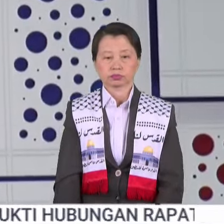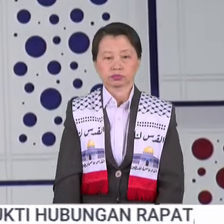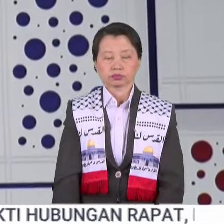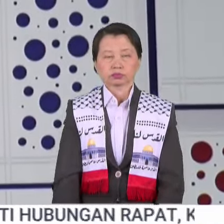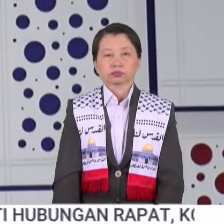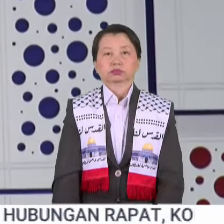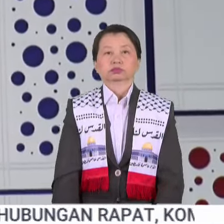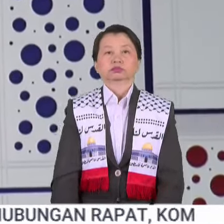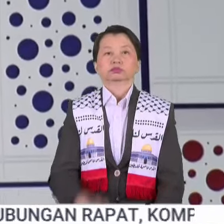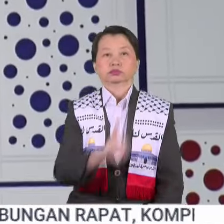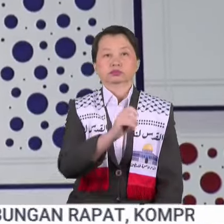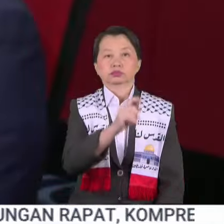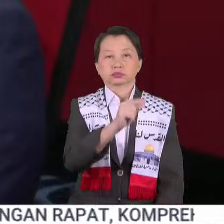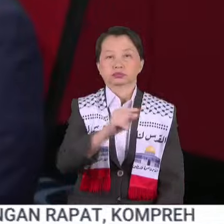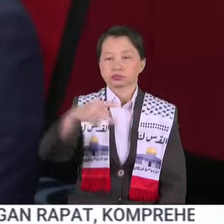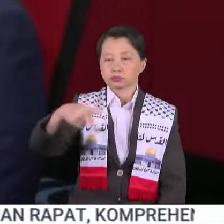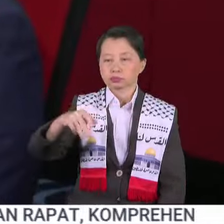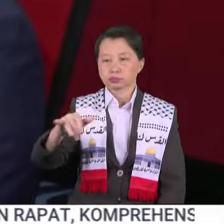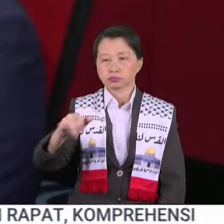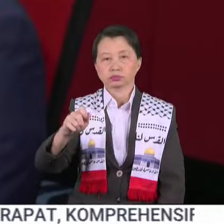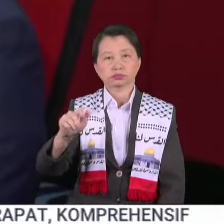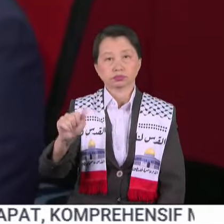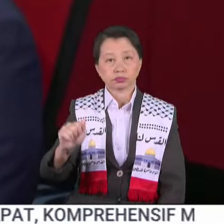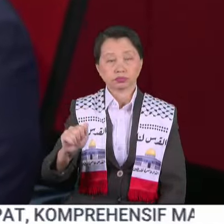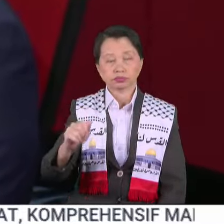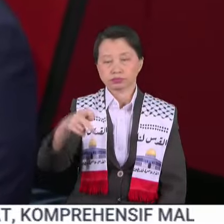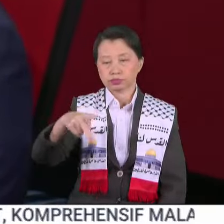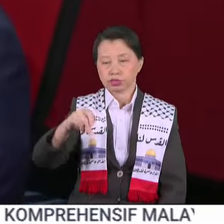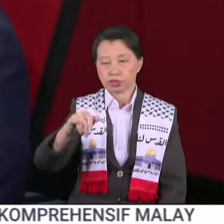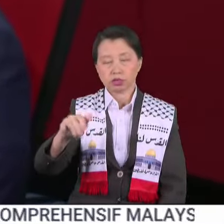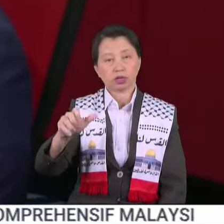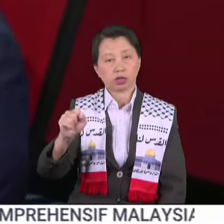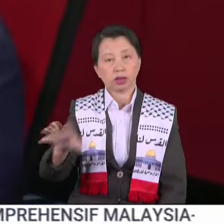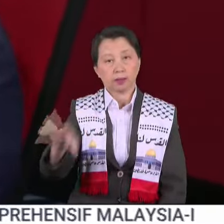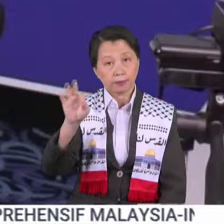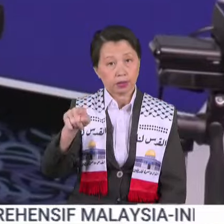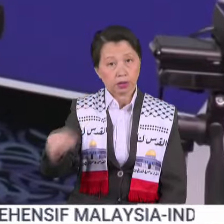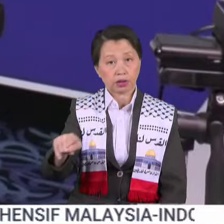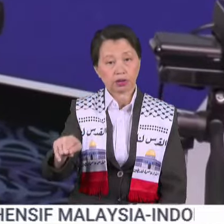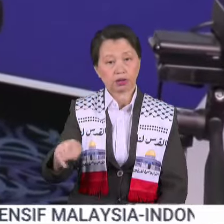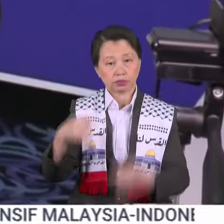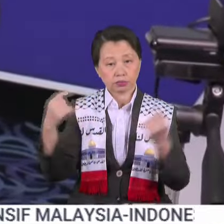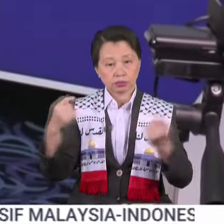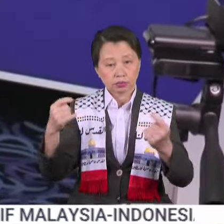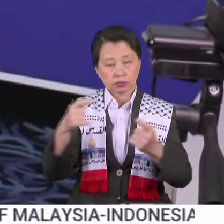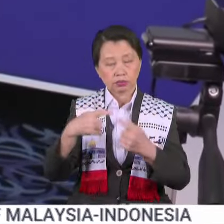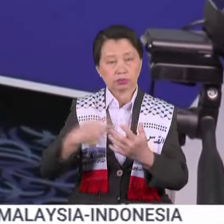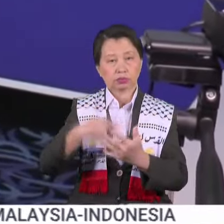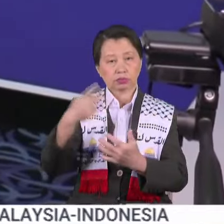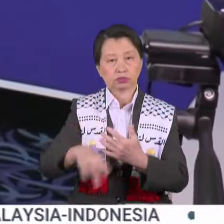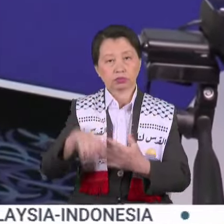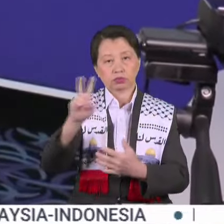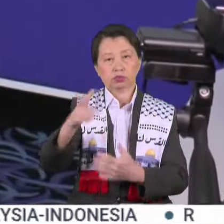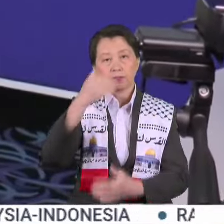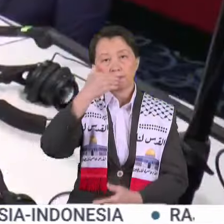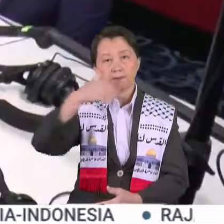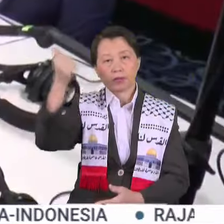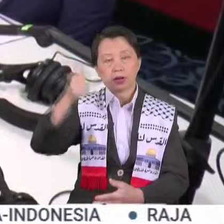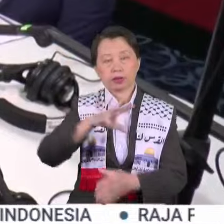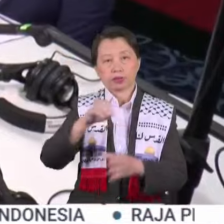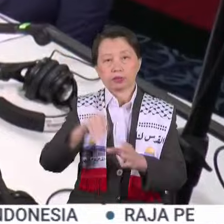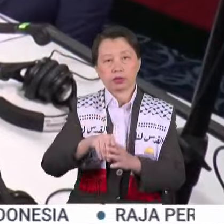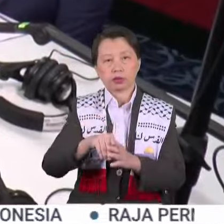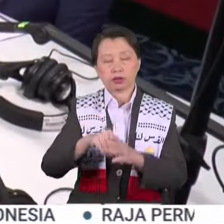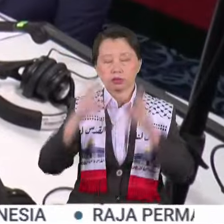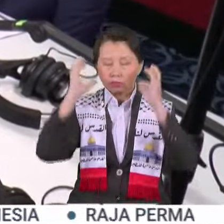Sementara itu, Tanjung Piai dipilih sebagai lokasi perasmian. Sambutan juga akan dimeriahkan dengan program Johor The Terbaik, melibatkan